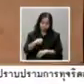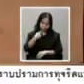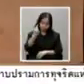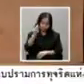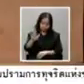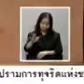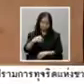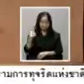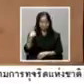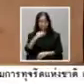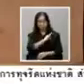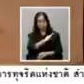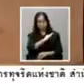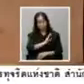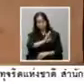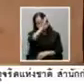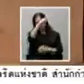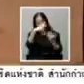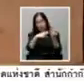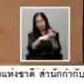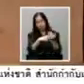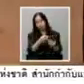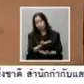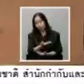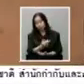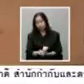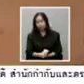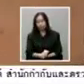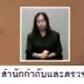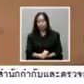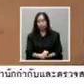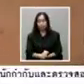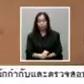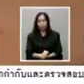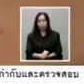มีท่านสมาชิกประท้วงนะครับเชิญ